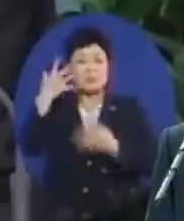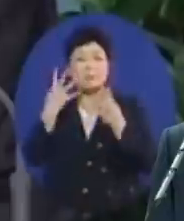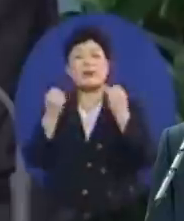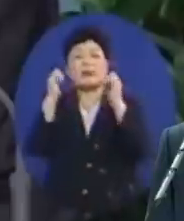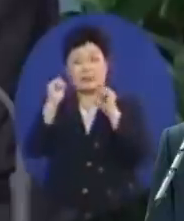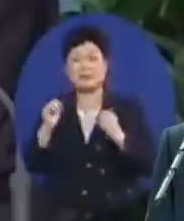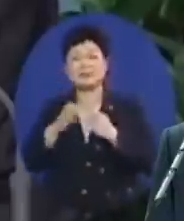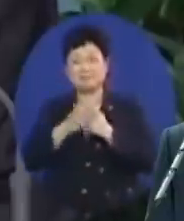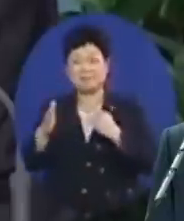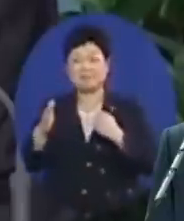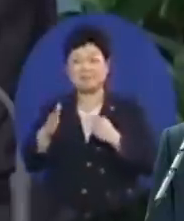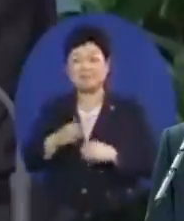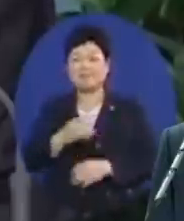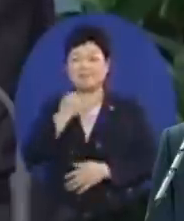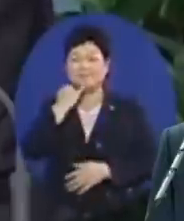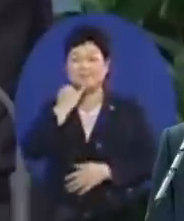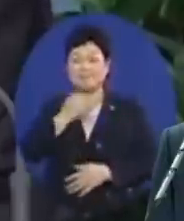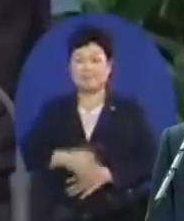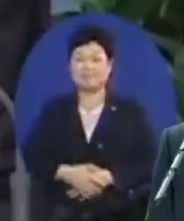많습니다.